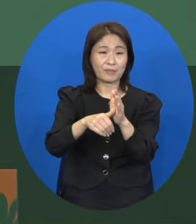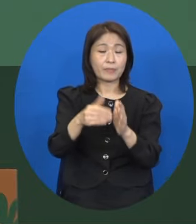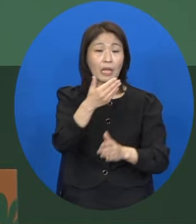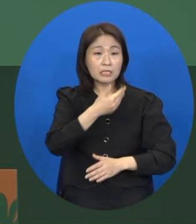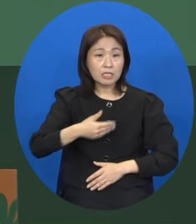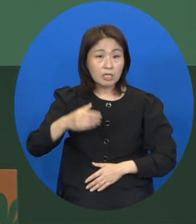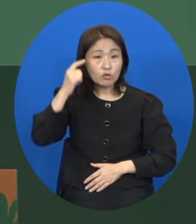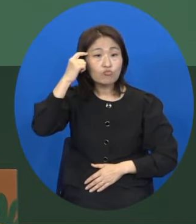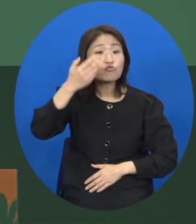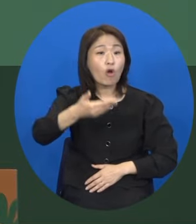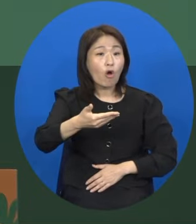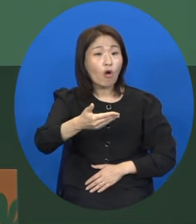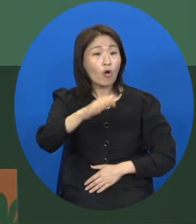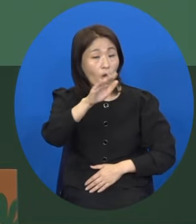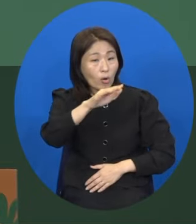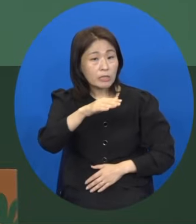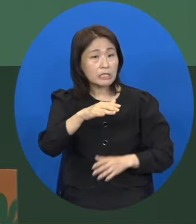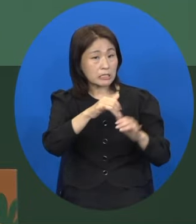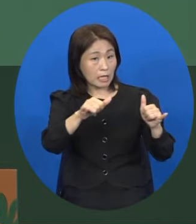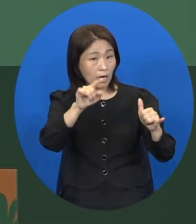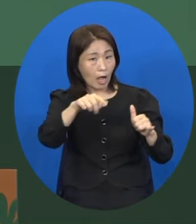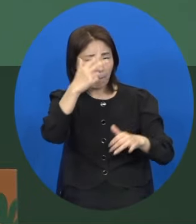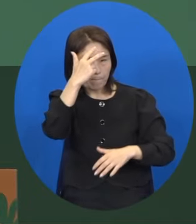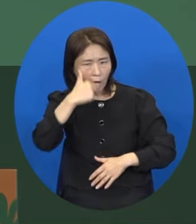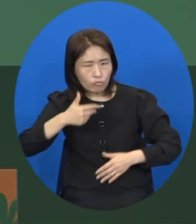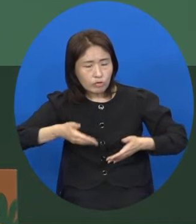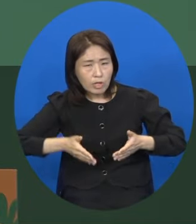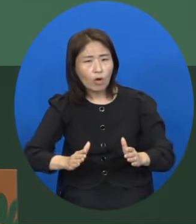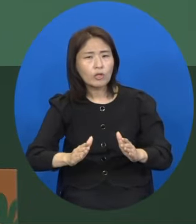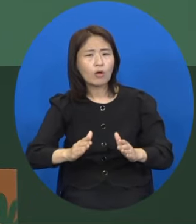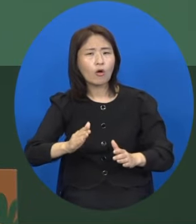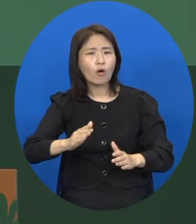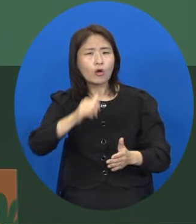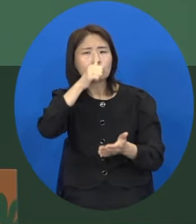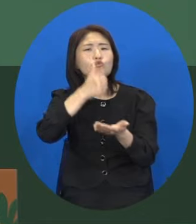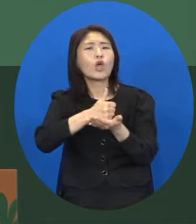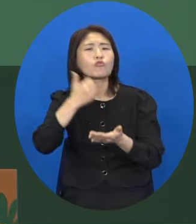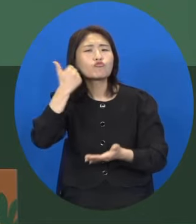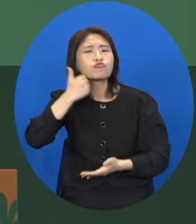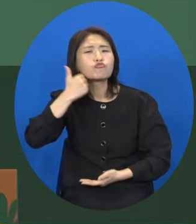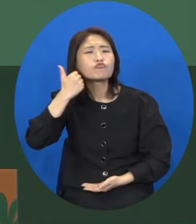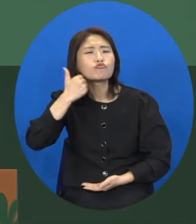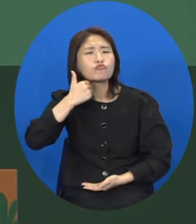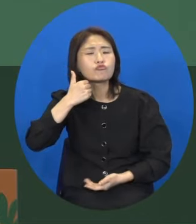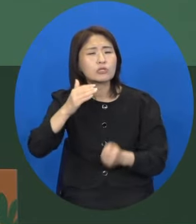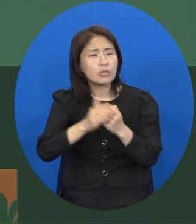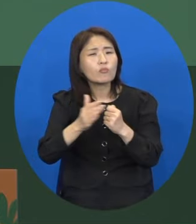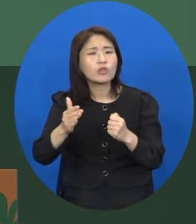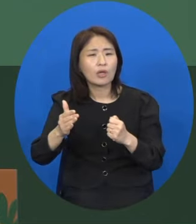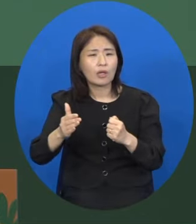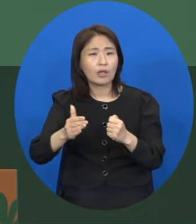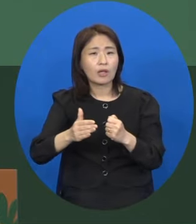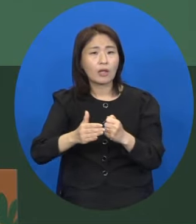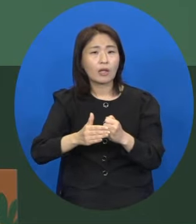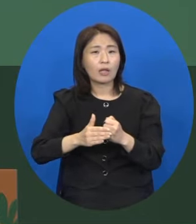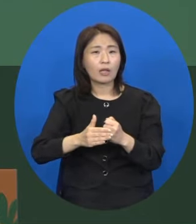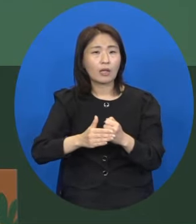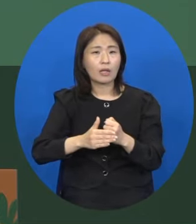이르되 랍비여, 이 사람이 맹인으로 태어난 것이 누구의 죄로